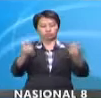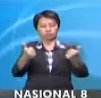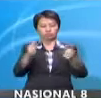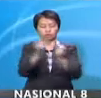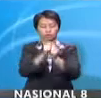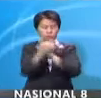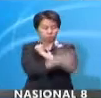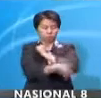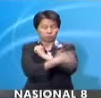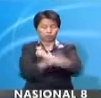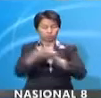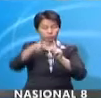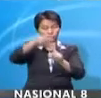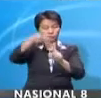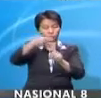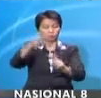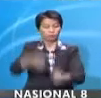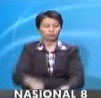itu.